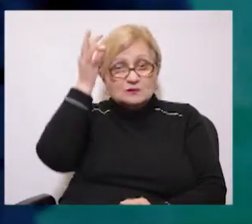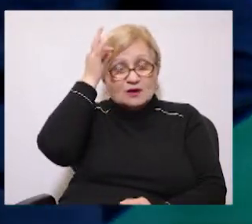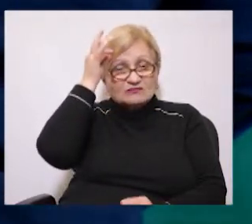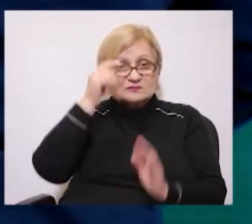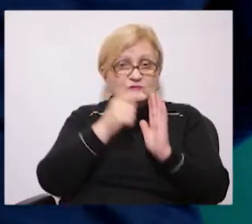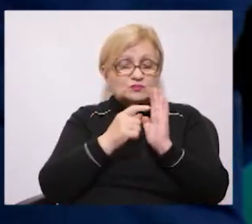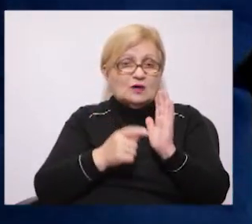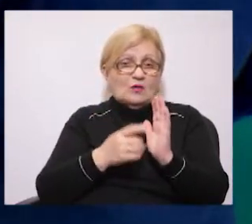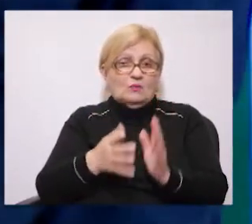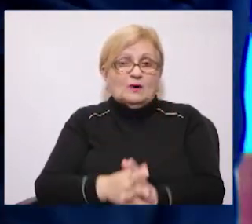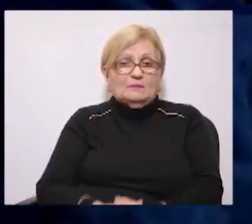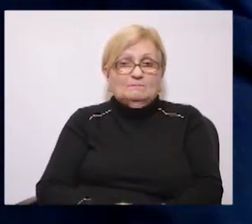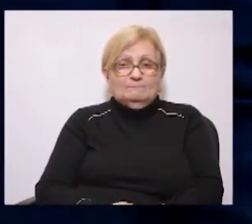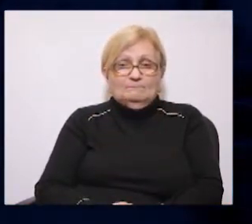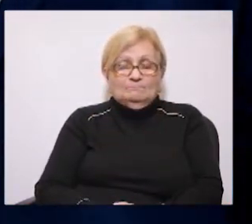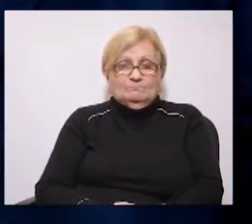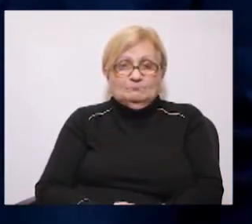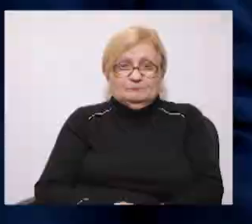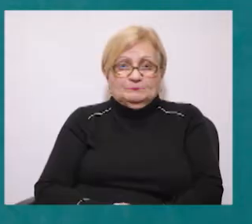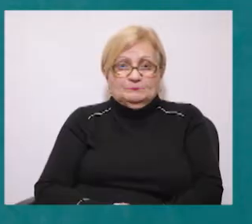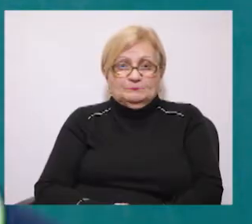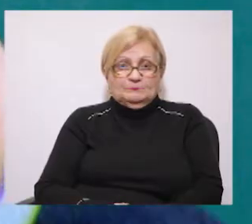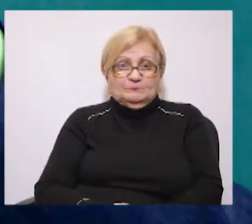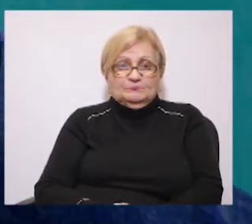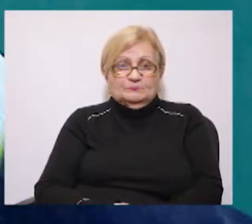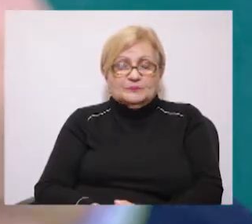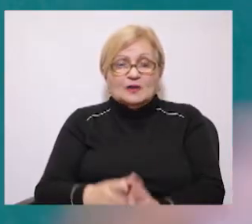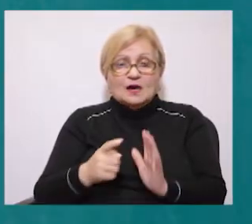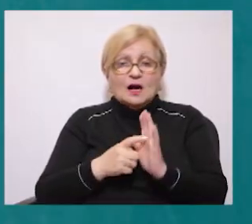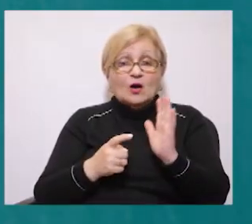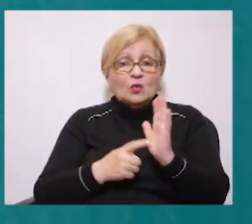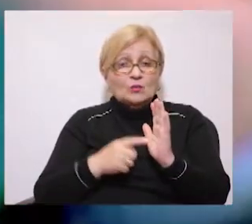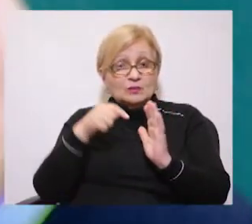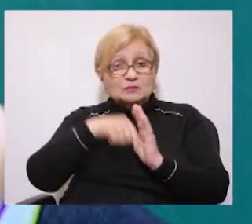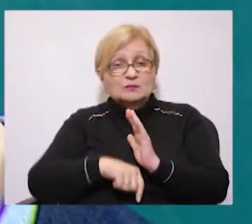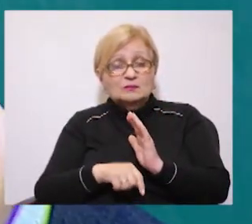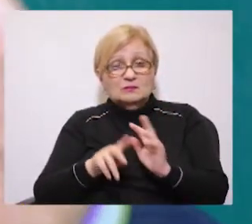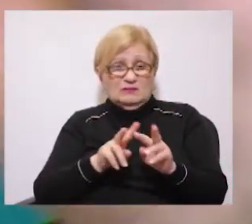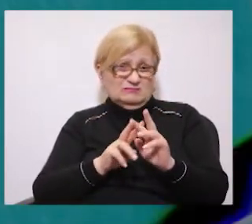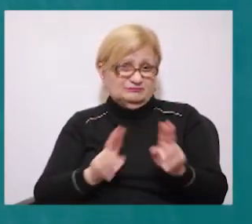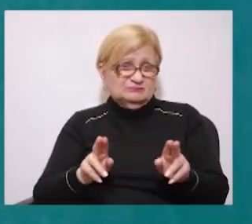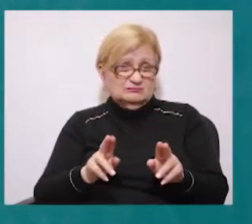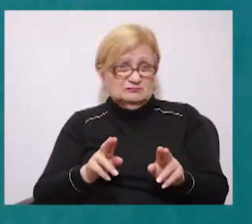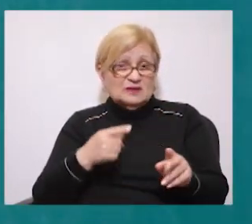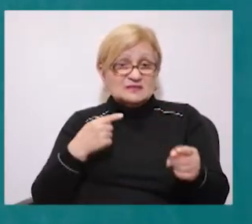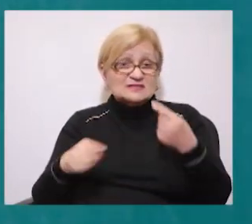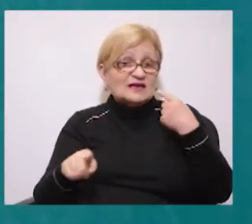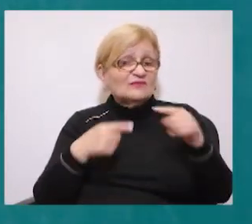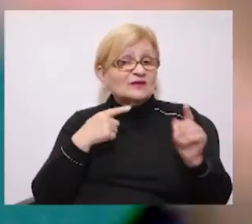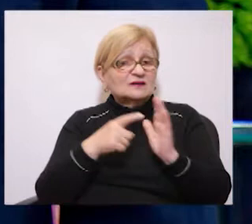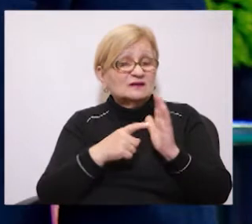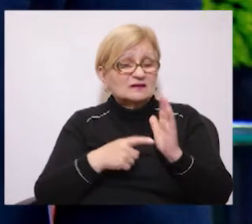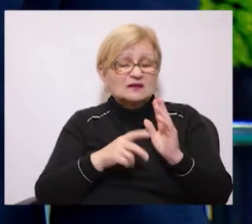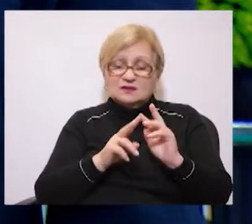გაყოფა და გაყოფის შემთხვევაშიც ანალოგიურია ზუსტად სხვადასხვა ნიშნიანების